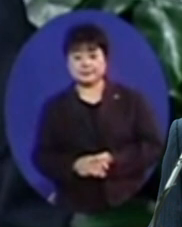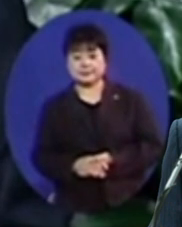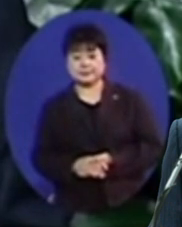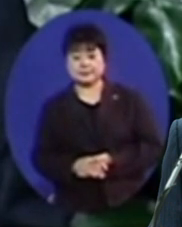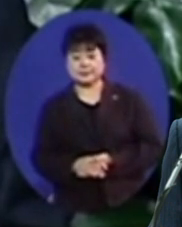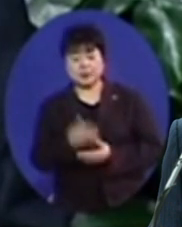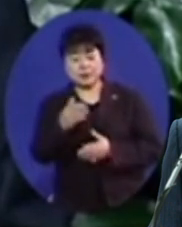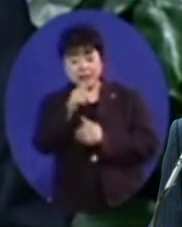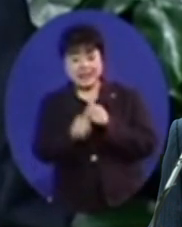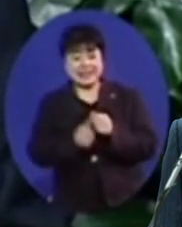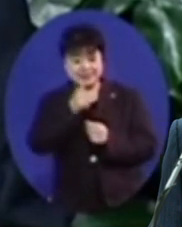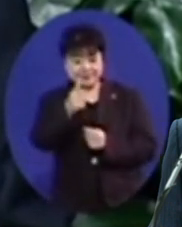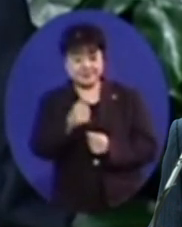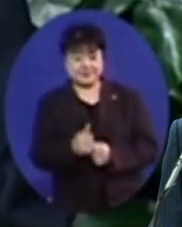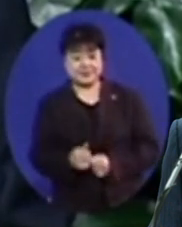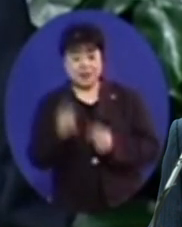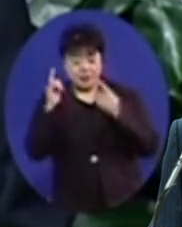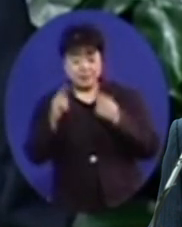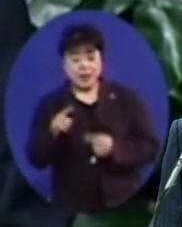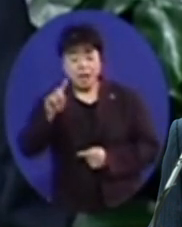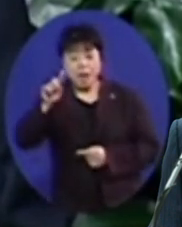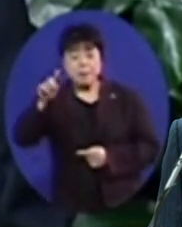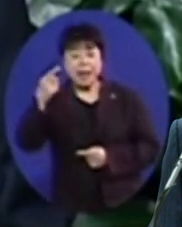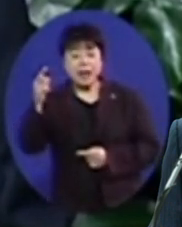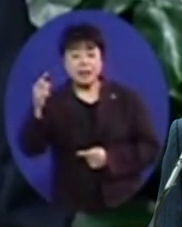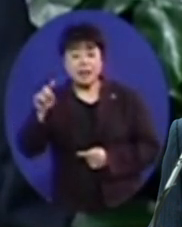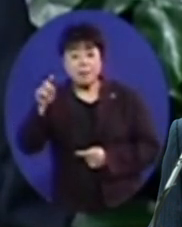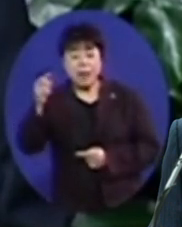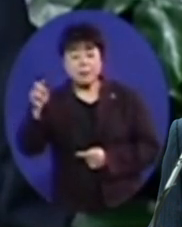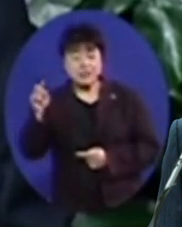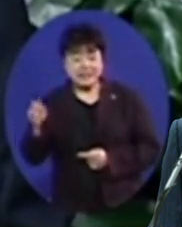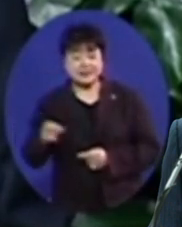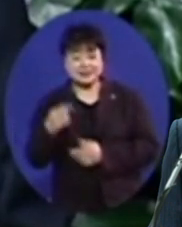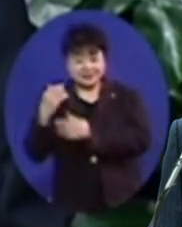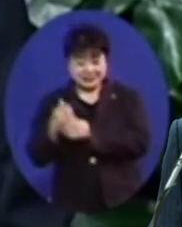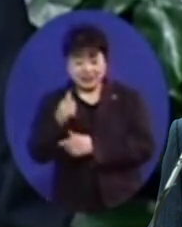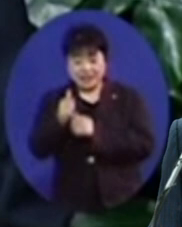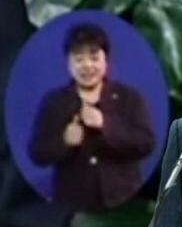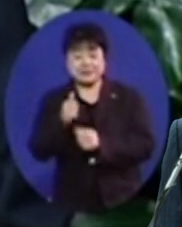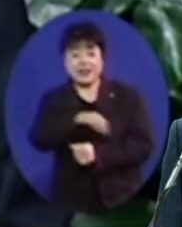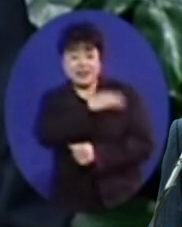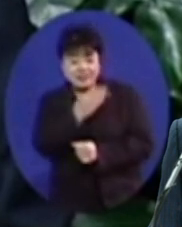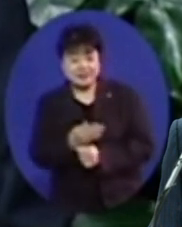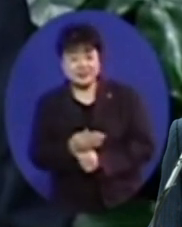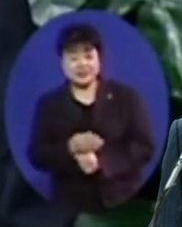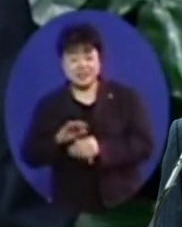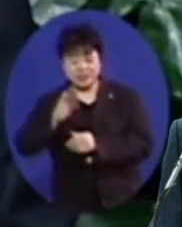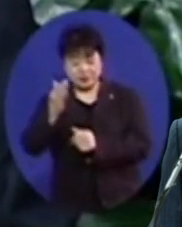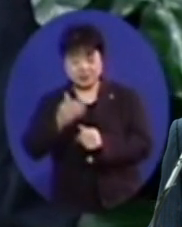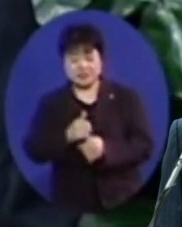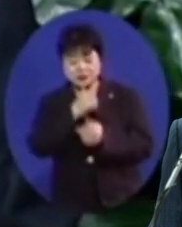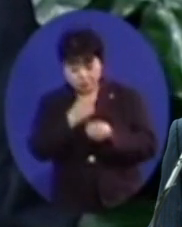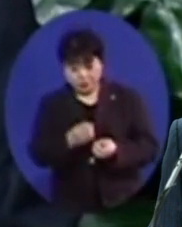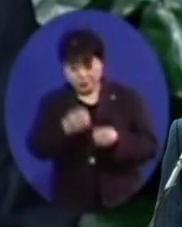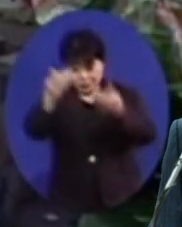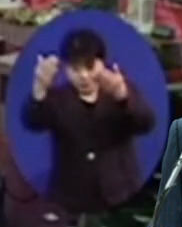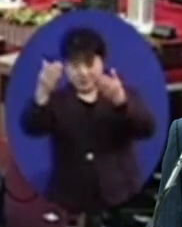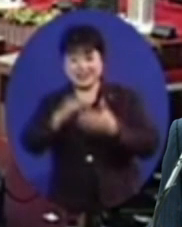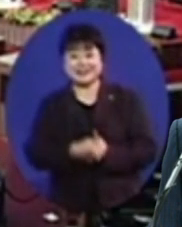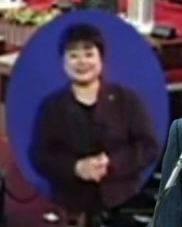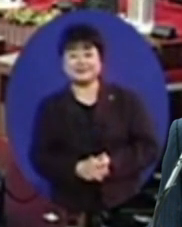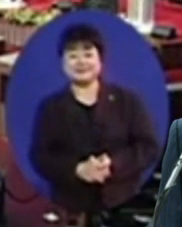나는 여러분의 하나님을 매일같이 100% 의지하고 하나님의 능력이 여러분에게서 넘쳐나기를 간절히 바랍니다.